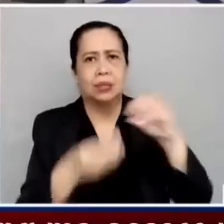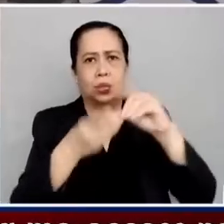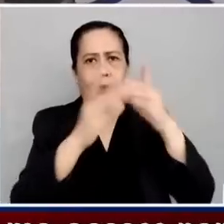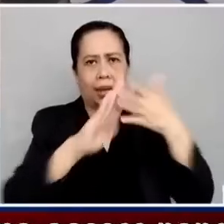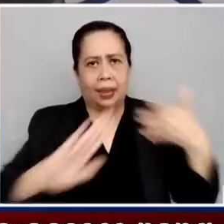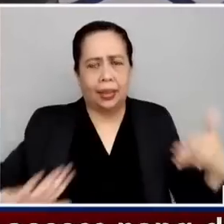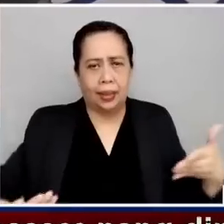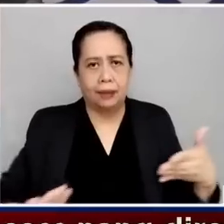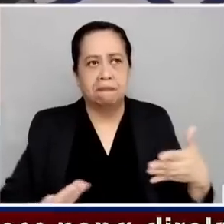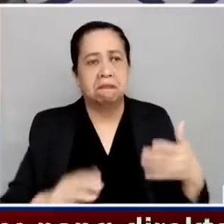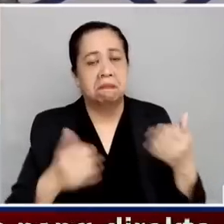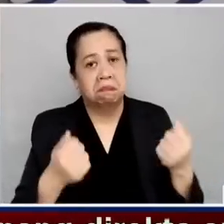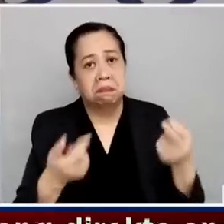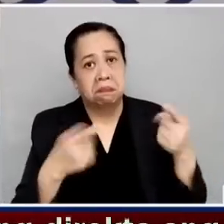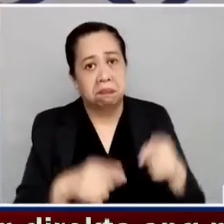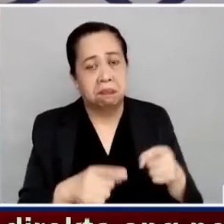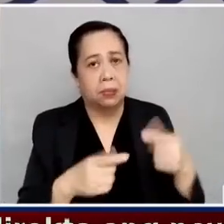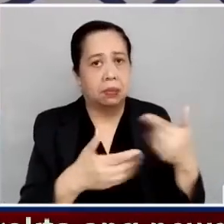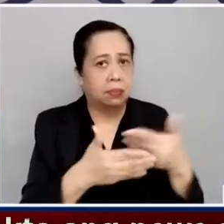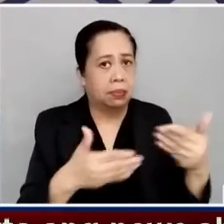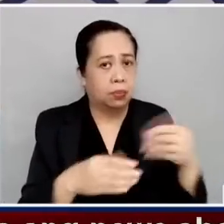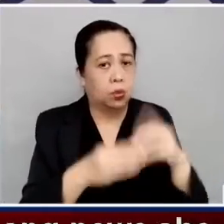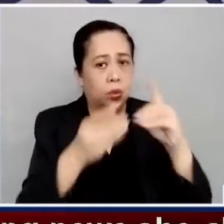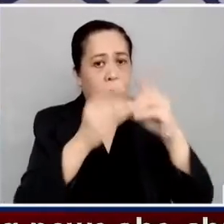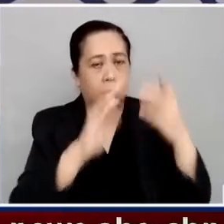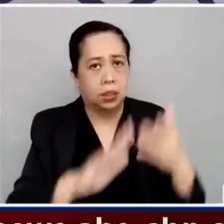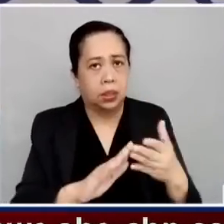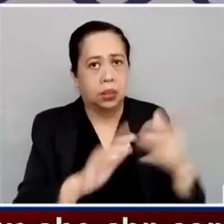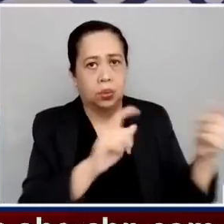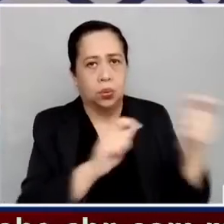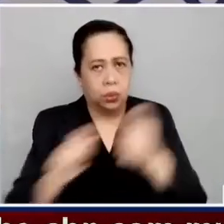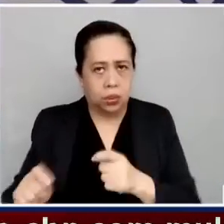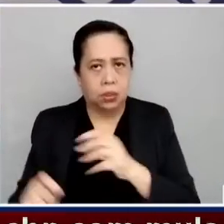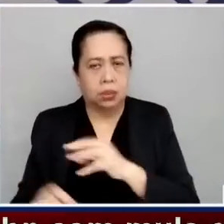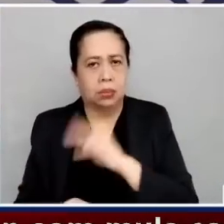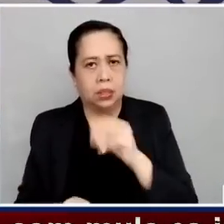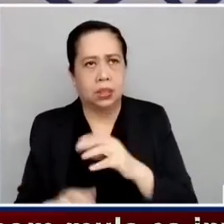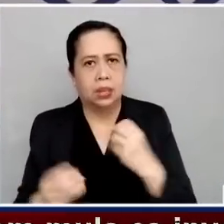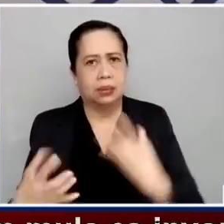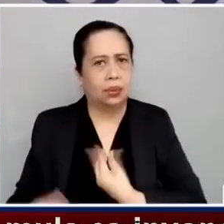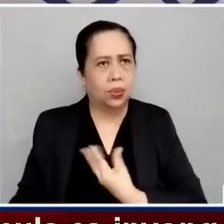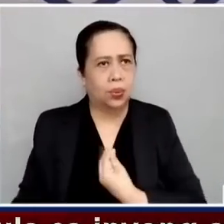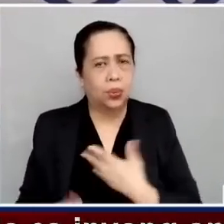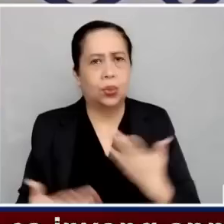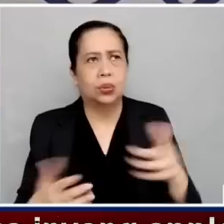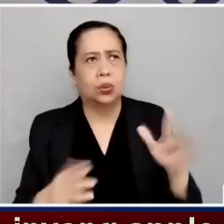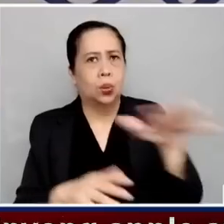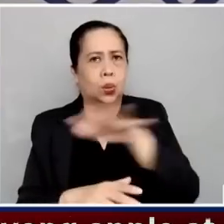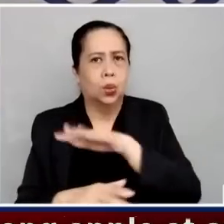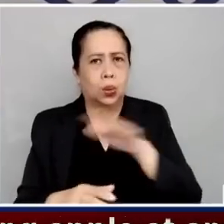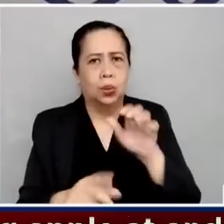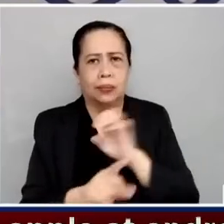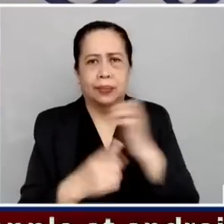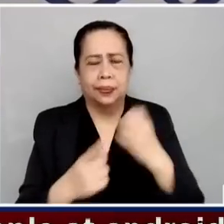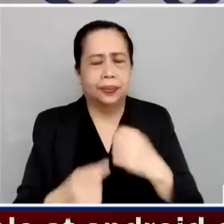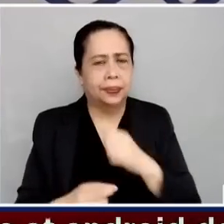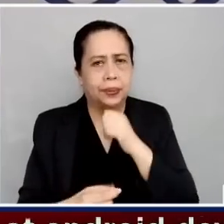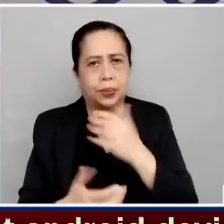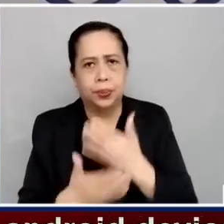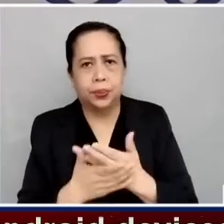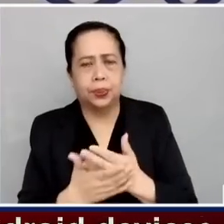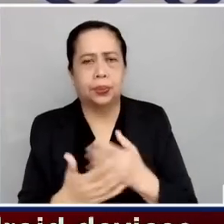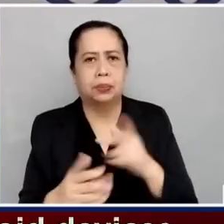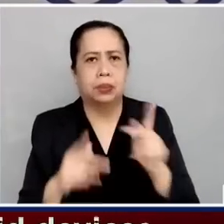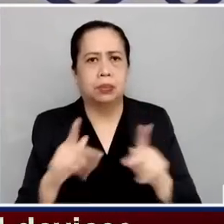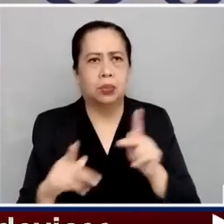that everything can happen in Dumaguete. And that the place is living in fear, was living in fear, and probably people are